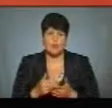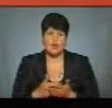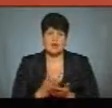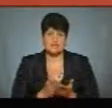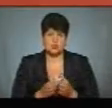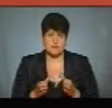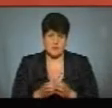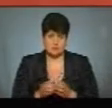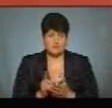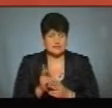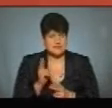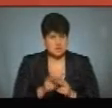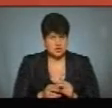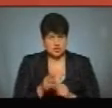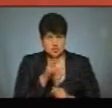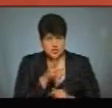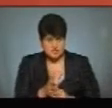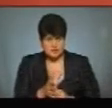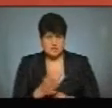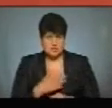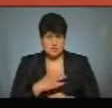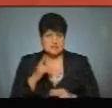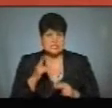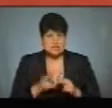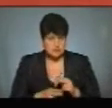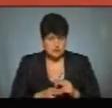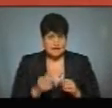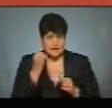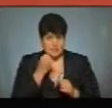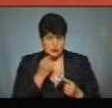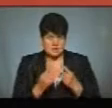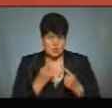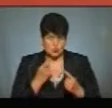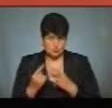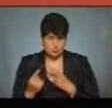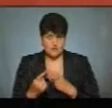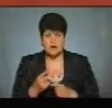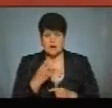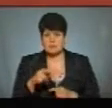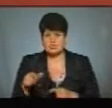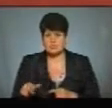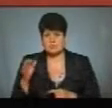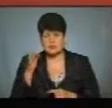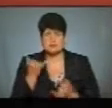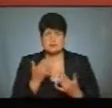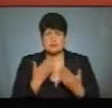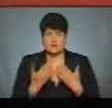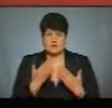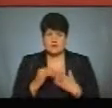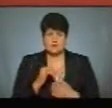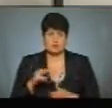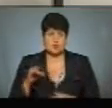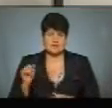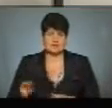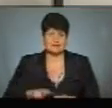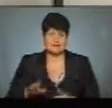партії. На жаль, мусимо завершувати. Ефірний час наш закінчується. Дуже дякую за цю розмову. Глядачам нагадую, сьогодні ми спілкувалися